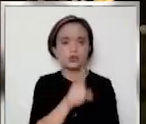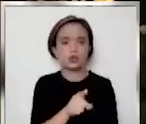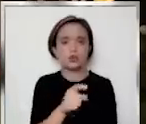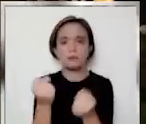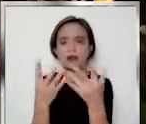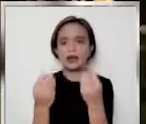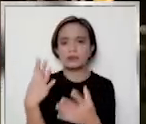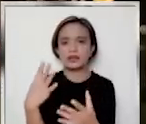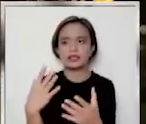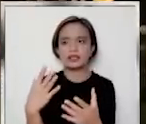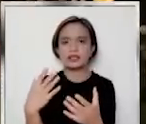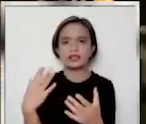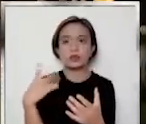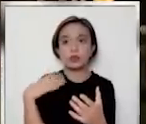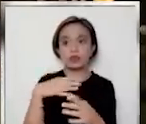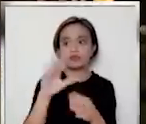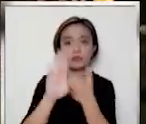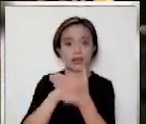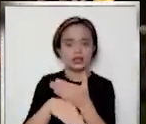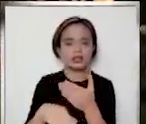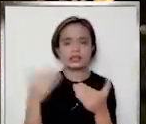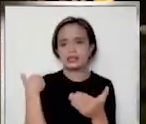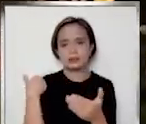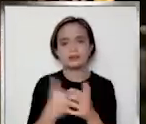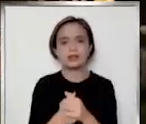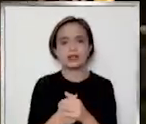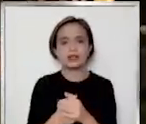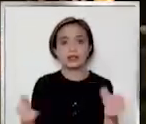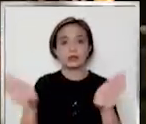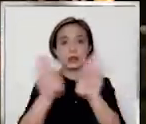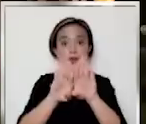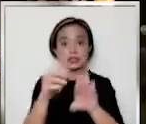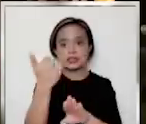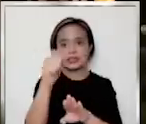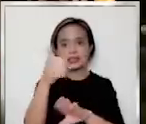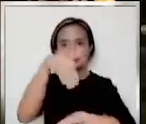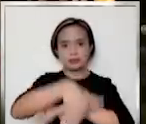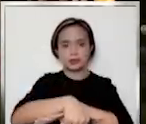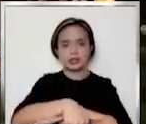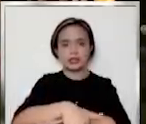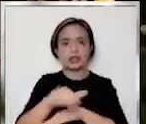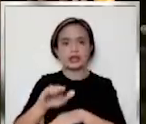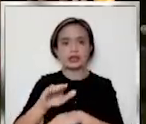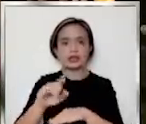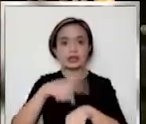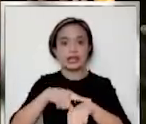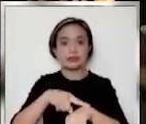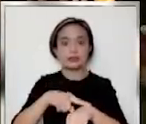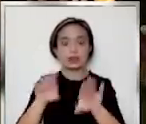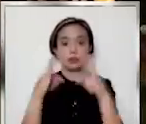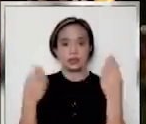Ito yung pag-overnight dito sa parke. Sarado pa rin ang parke ng 10 p.m. at magbubukas lamang ng 5 ng madaling